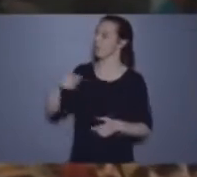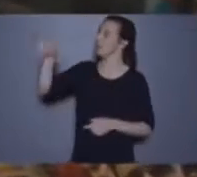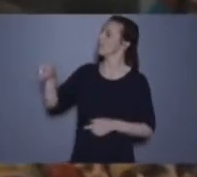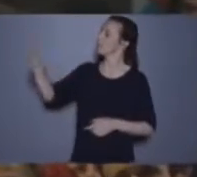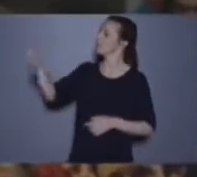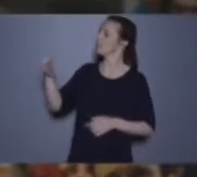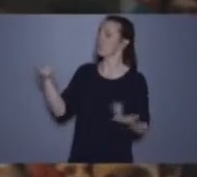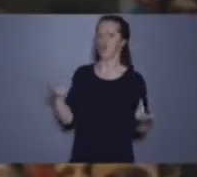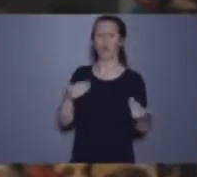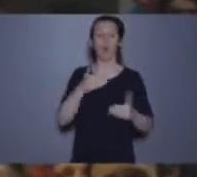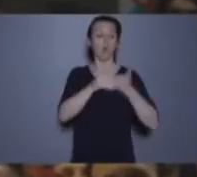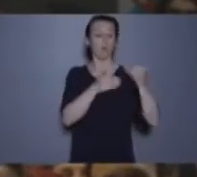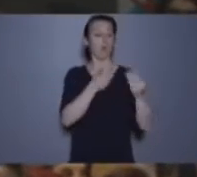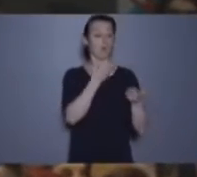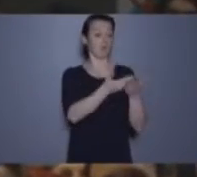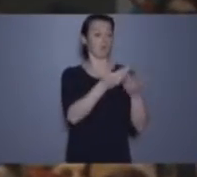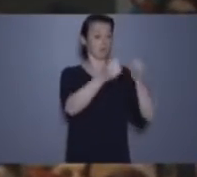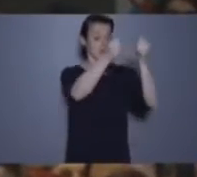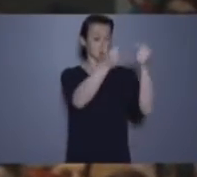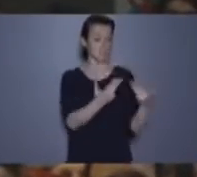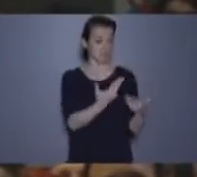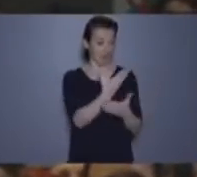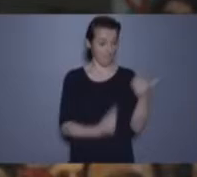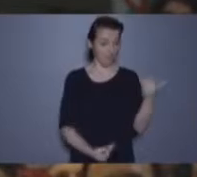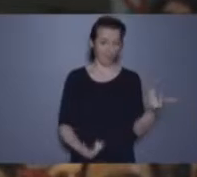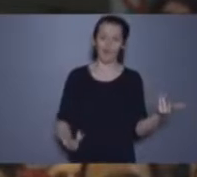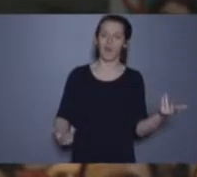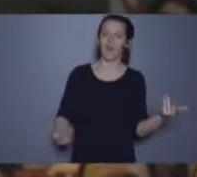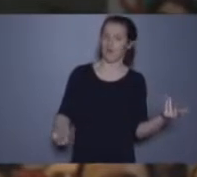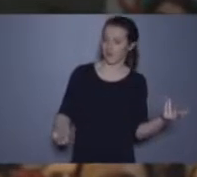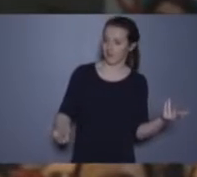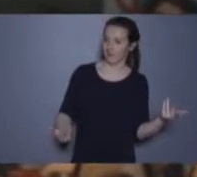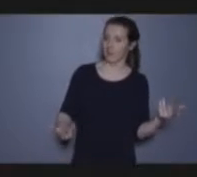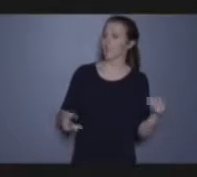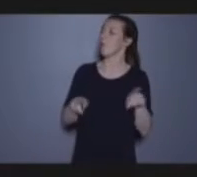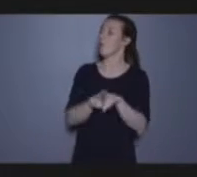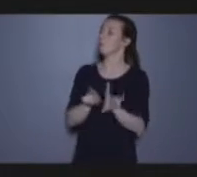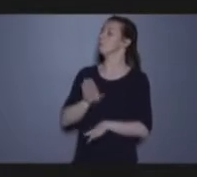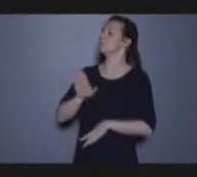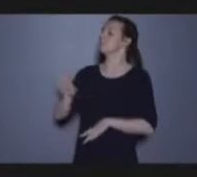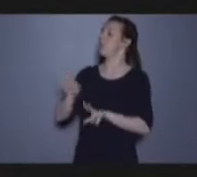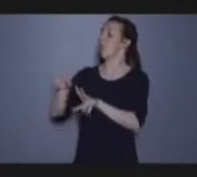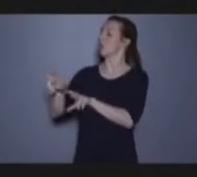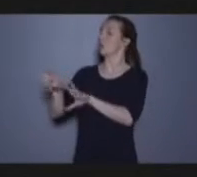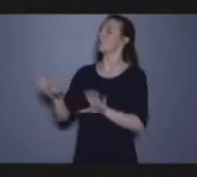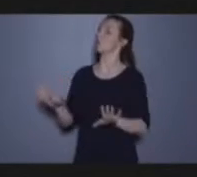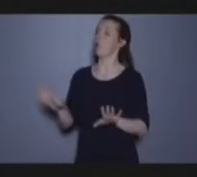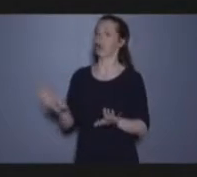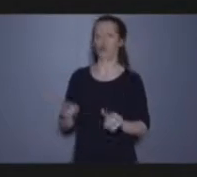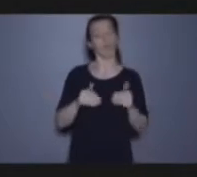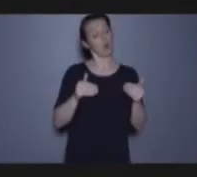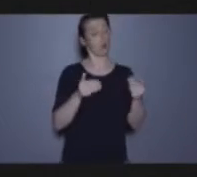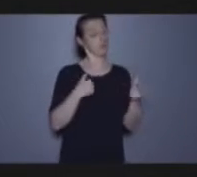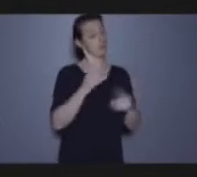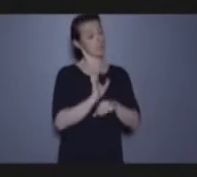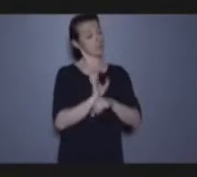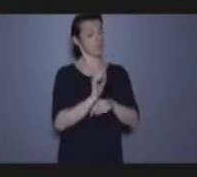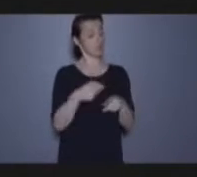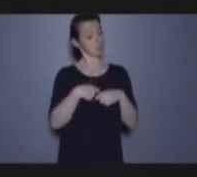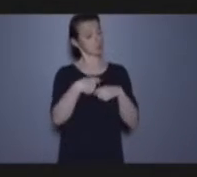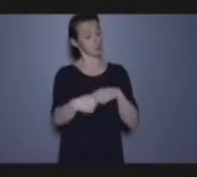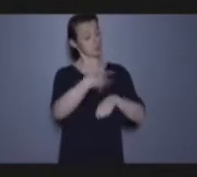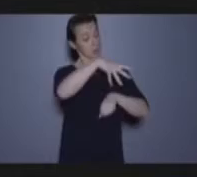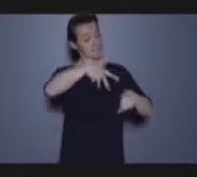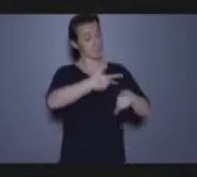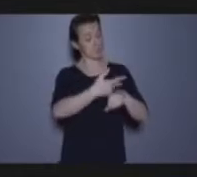votre programme, il n'est même pas chiffré. Bon. C'est comme l'autre avec l'agriculture. On dit, ah ben quand même, on a fait une émission pendant 5 heures pour